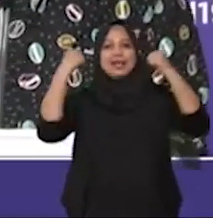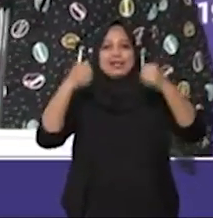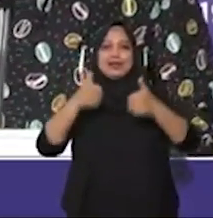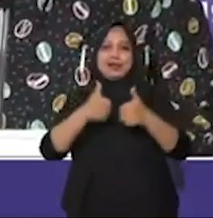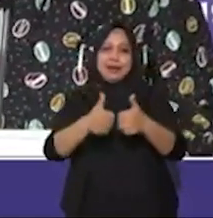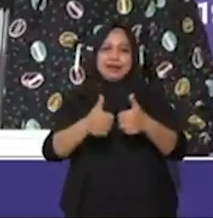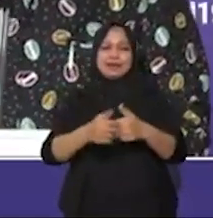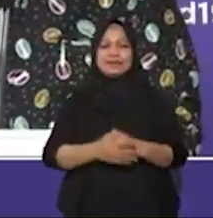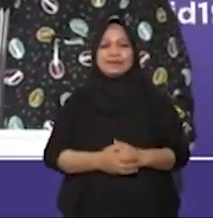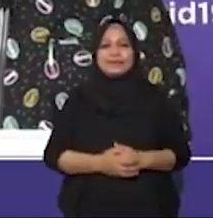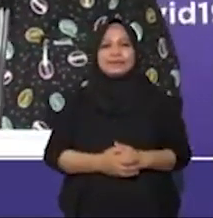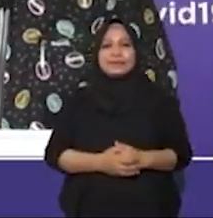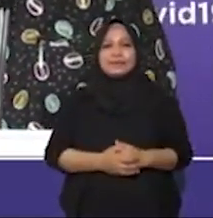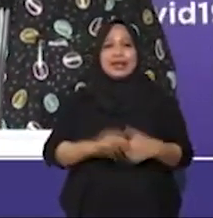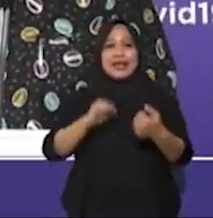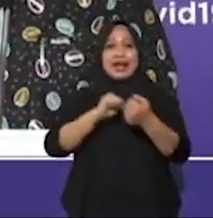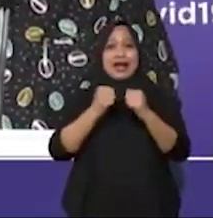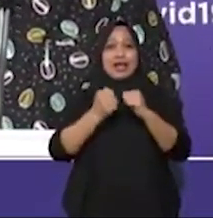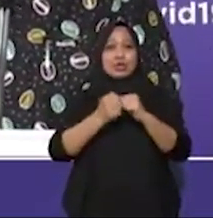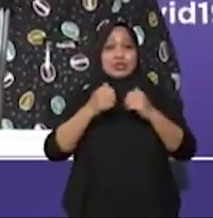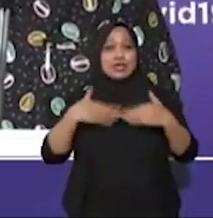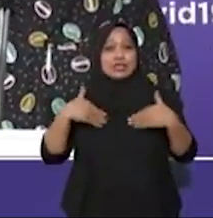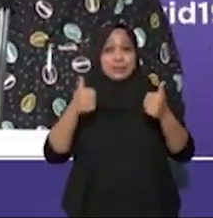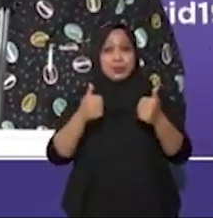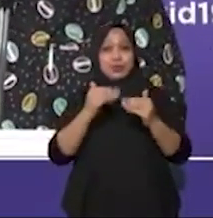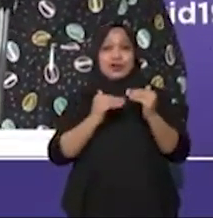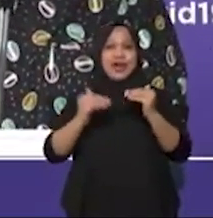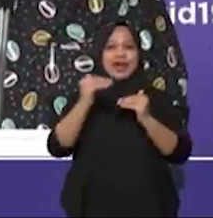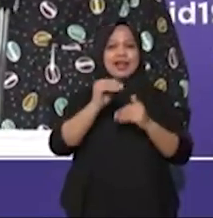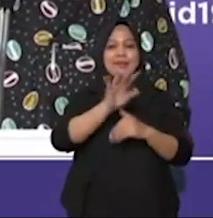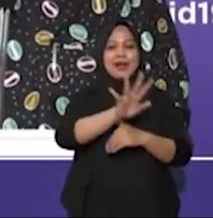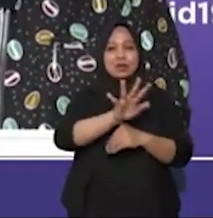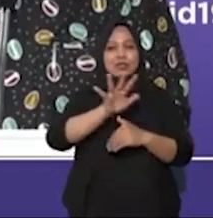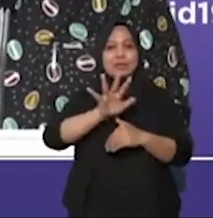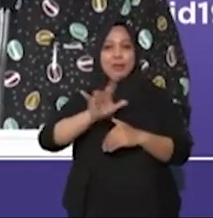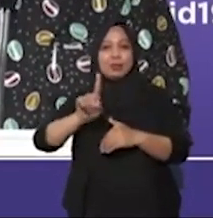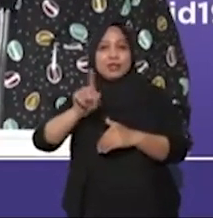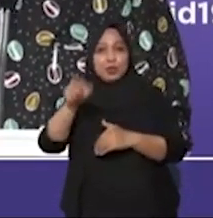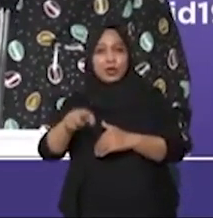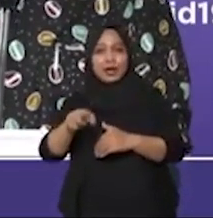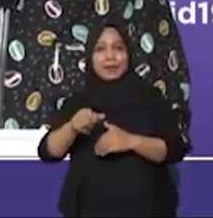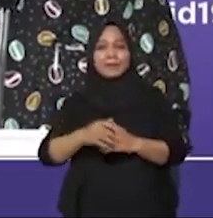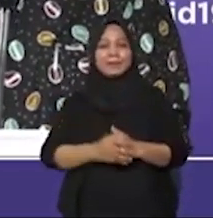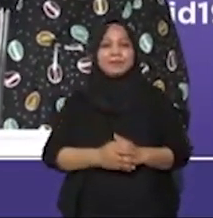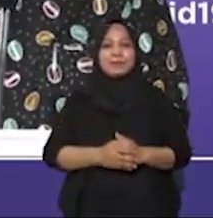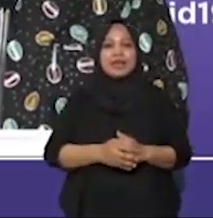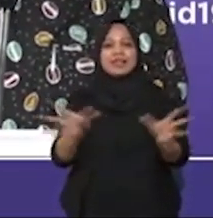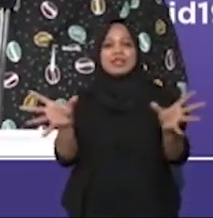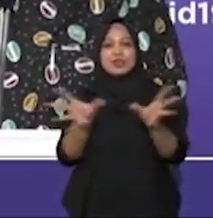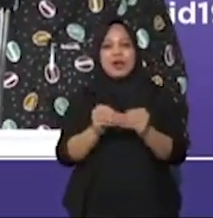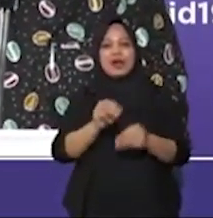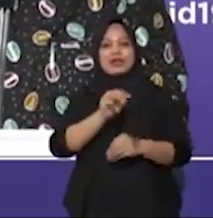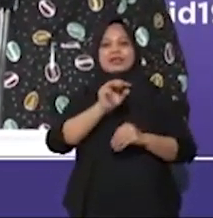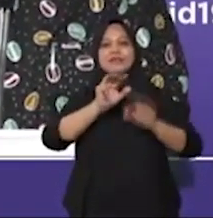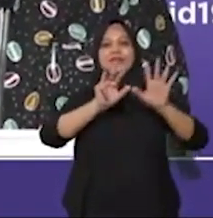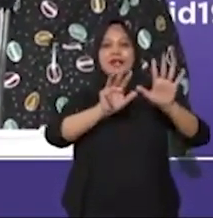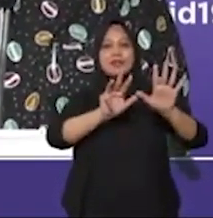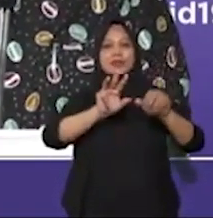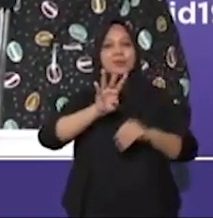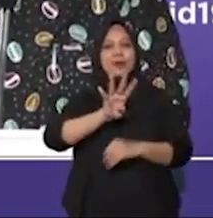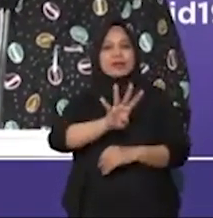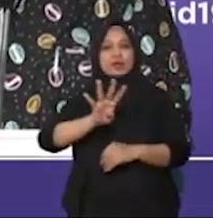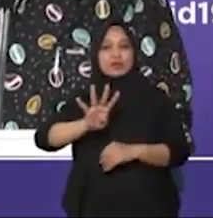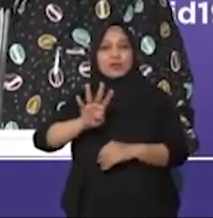yang baik kasus sembuh 551 orang sehingga totalnya menjadi